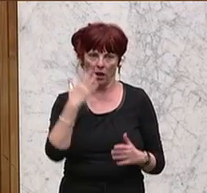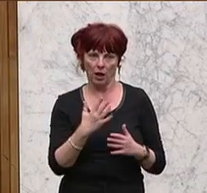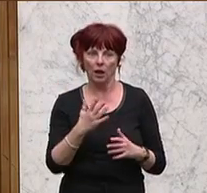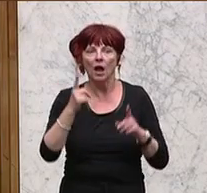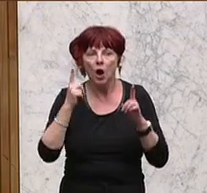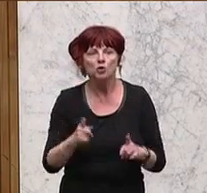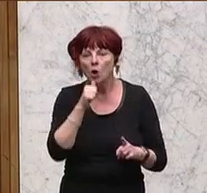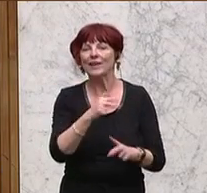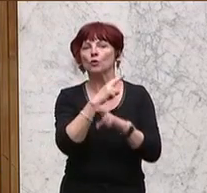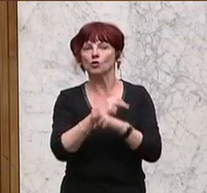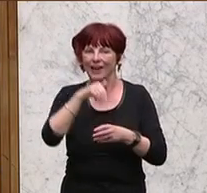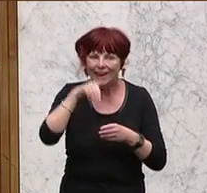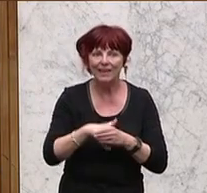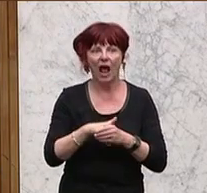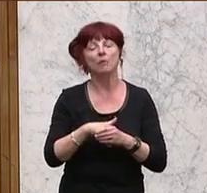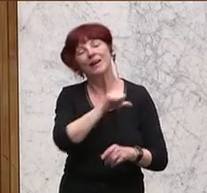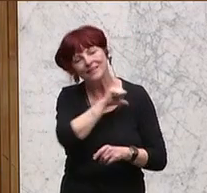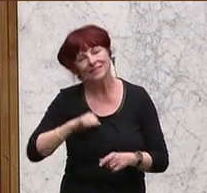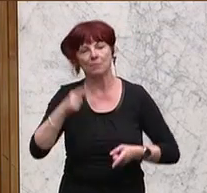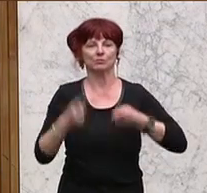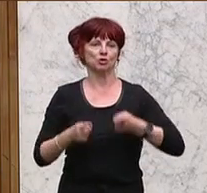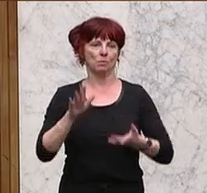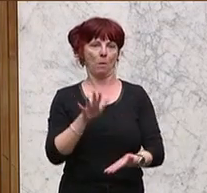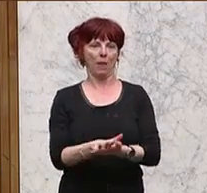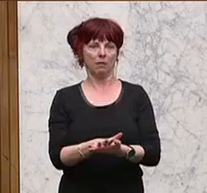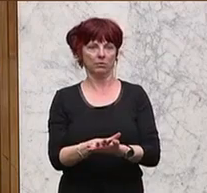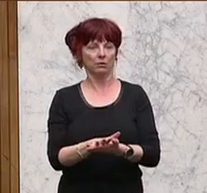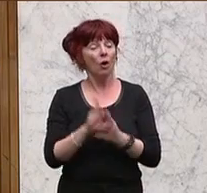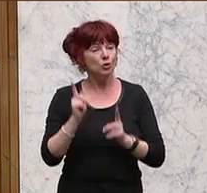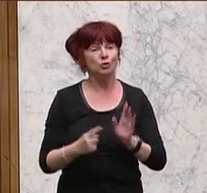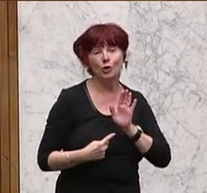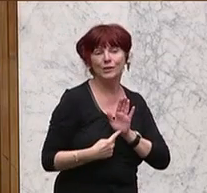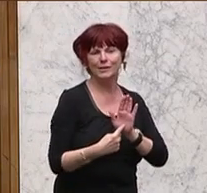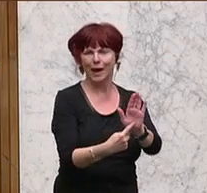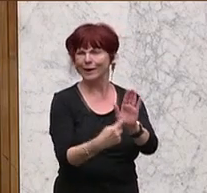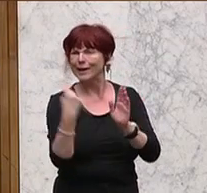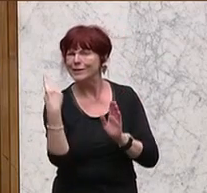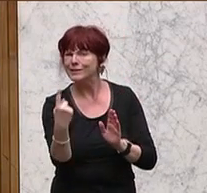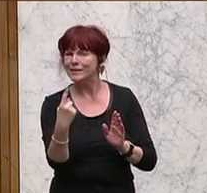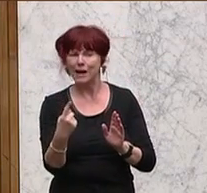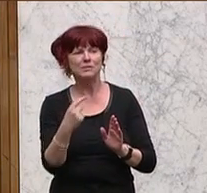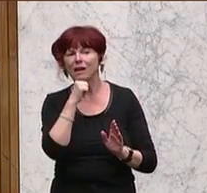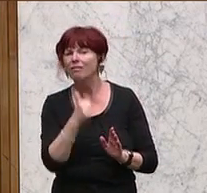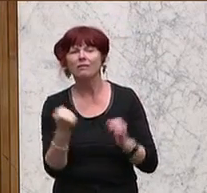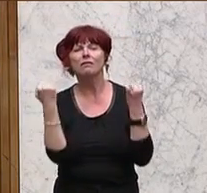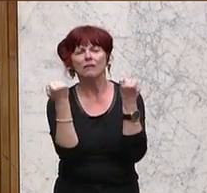im Lande Österreich sind. Setzen Sie ein Zeichen dafür, dass Sie nicht zum Totengräber